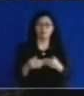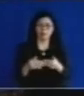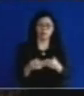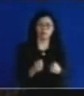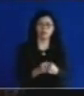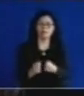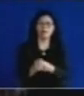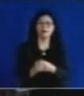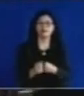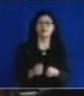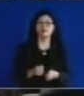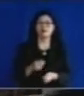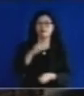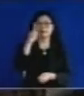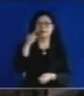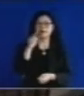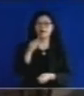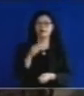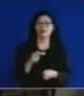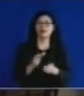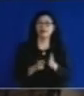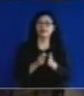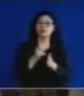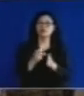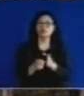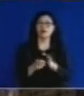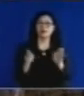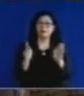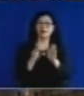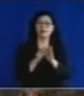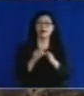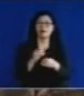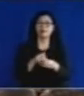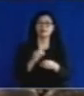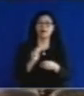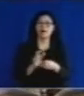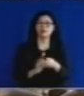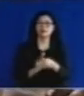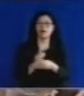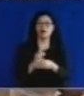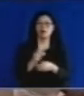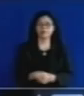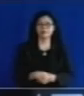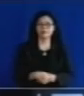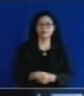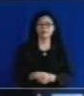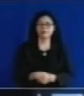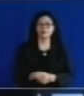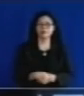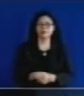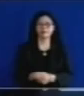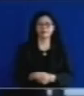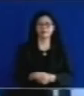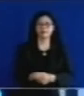Pertanyaan ditujukan kepada pasangan calon nomor urut 1. Silakan diambil, Bapak.